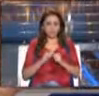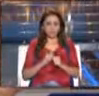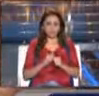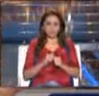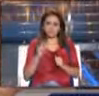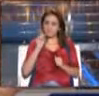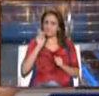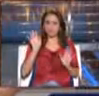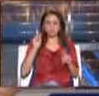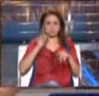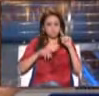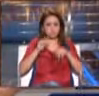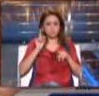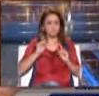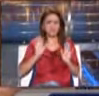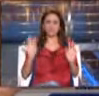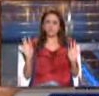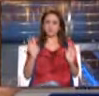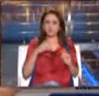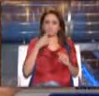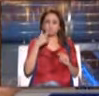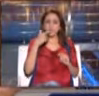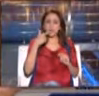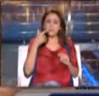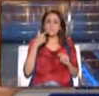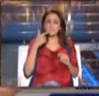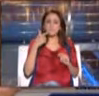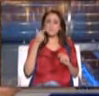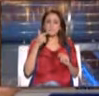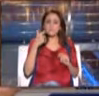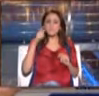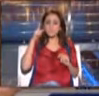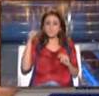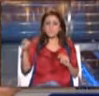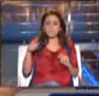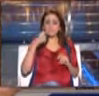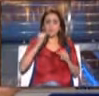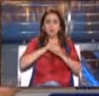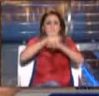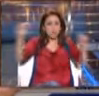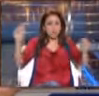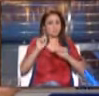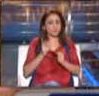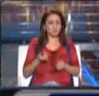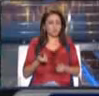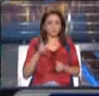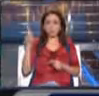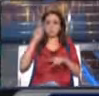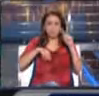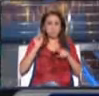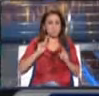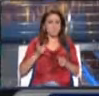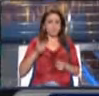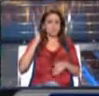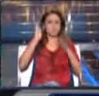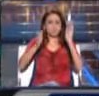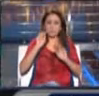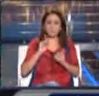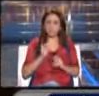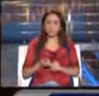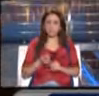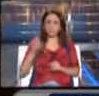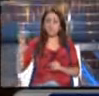من الكلام ده خالص. يبقى ما ينفعش من الاساس اللي احنا نيجي نتكلم عن الموضوع نقول اقتحام. ليه ما بنقولش مثلا دخل وصل